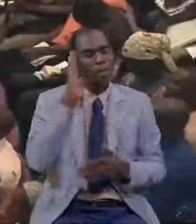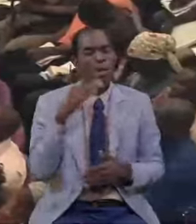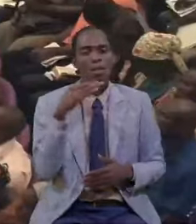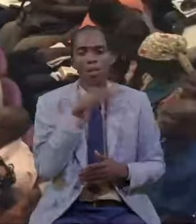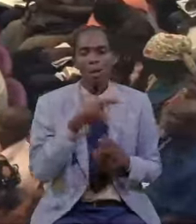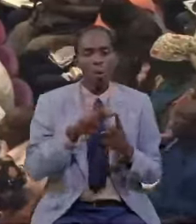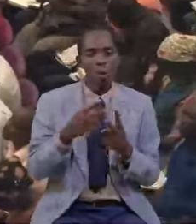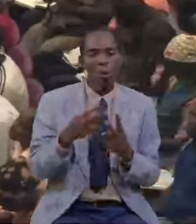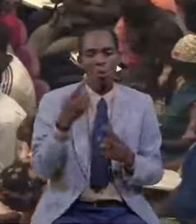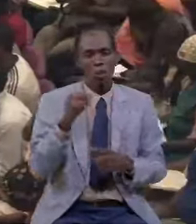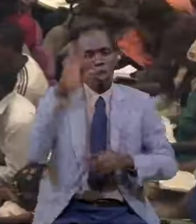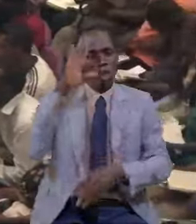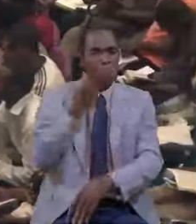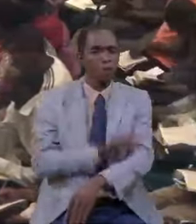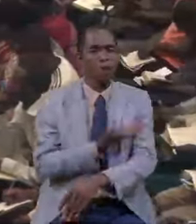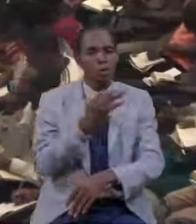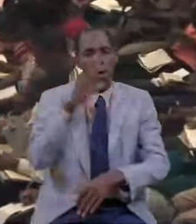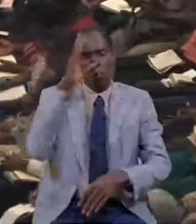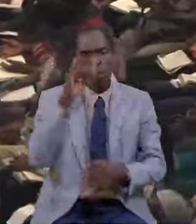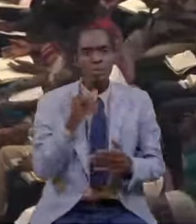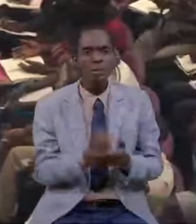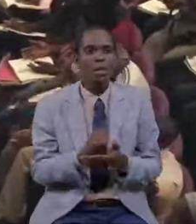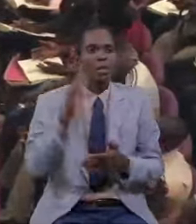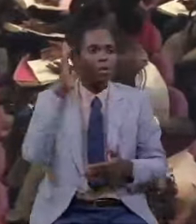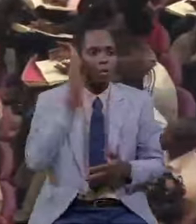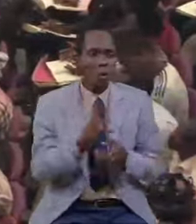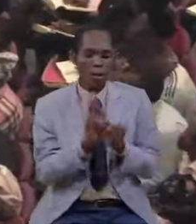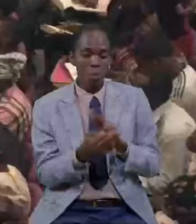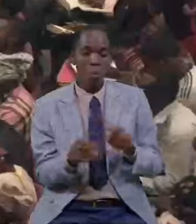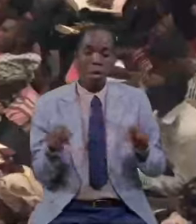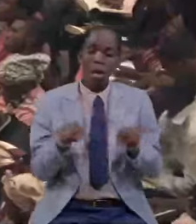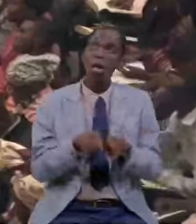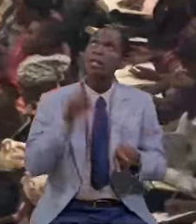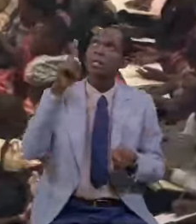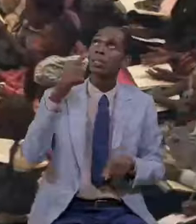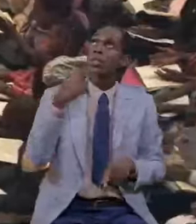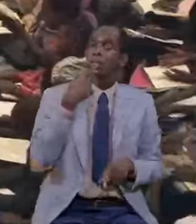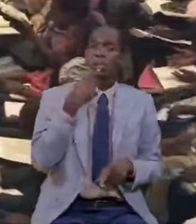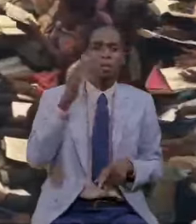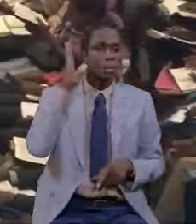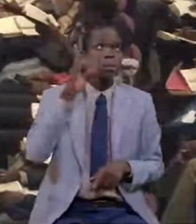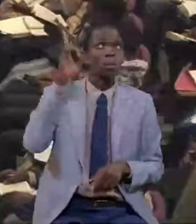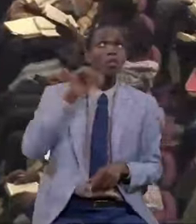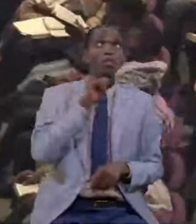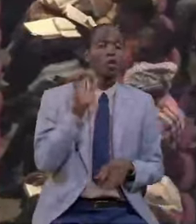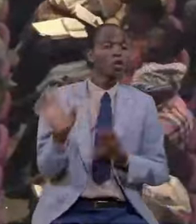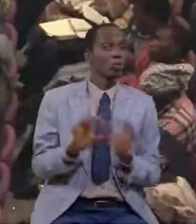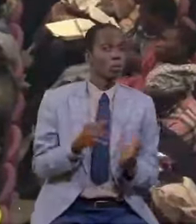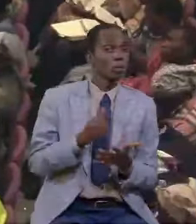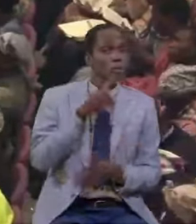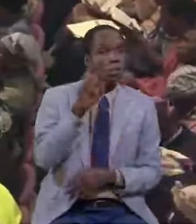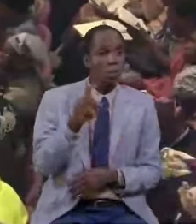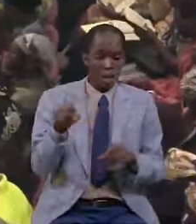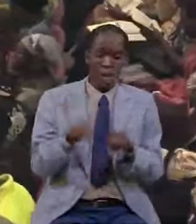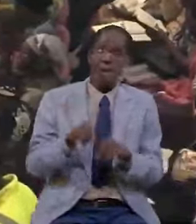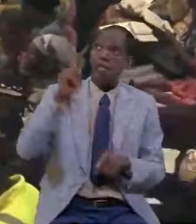pour se repentir. Ce qu'il a dit, ne le fera-t-il pas? Ce qu'il a déclaré,